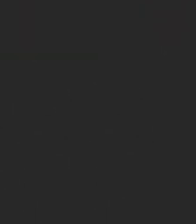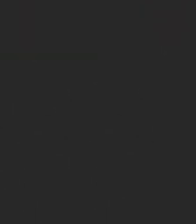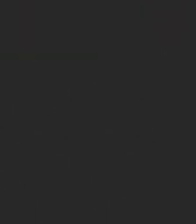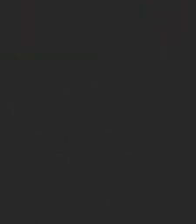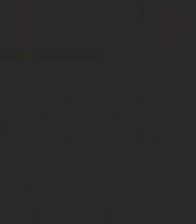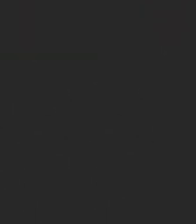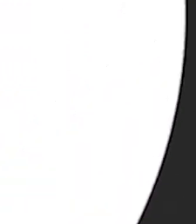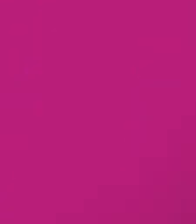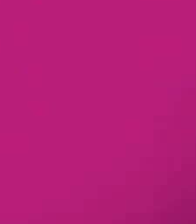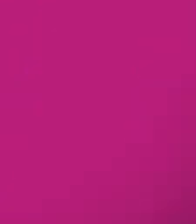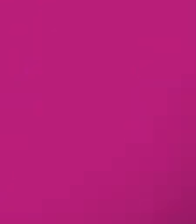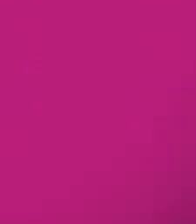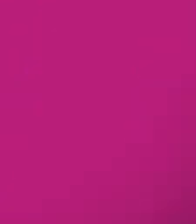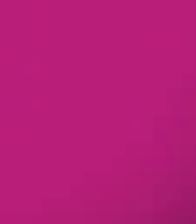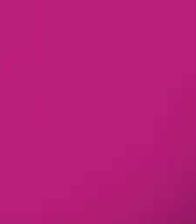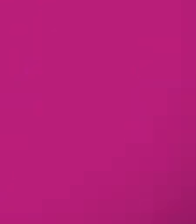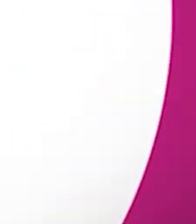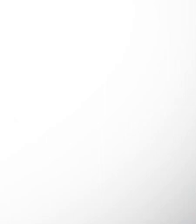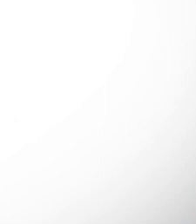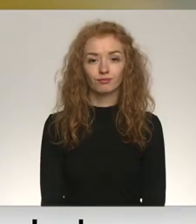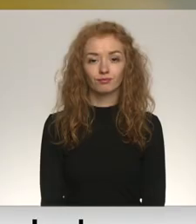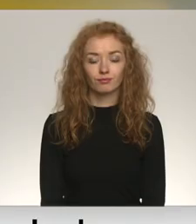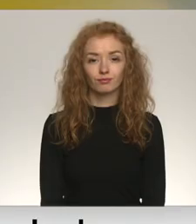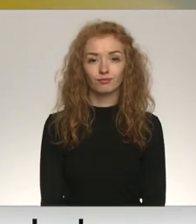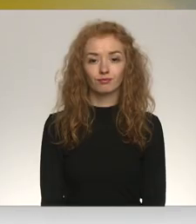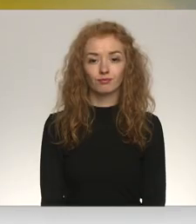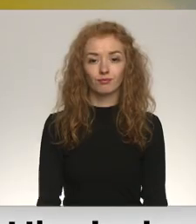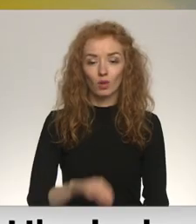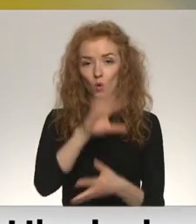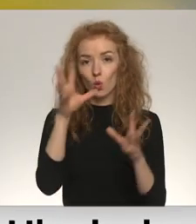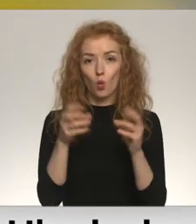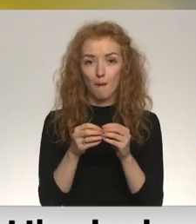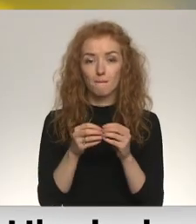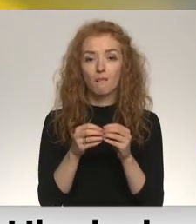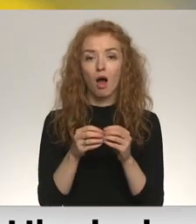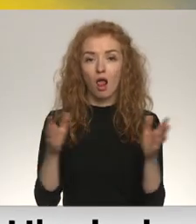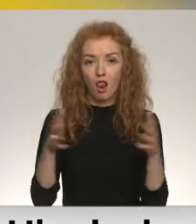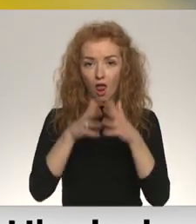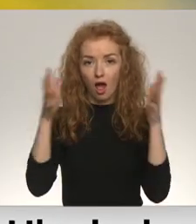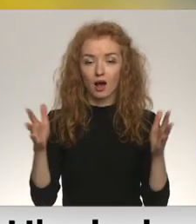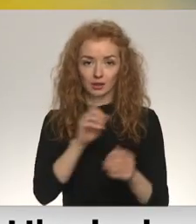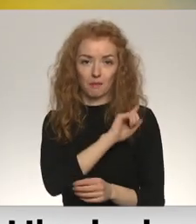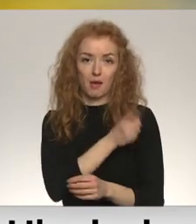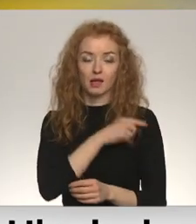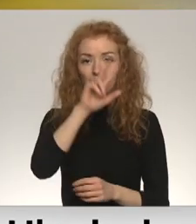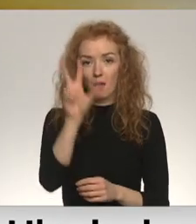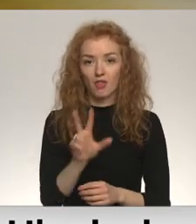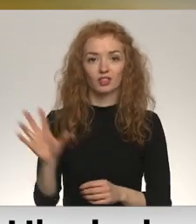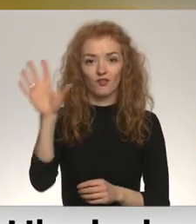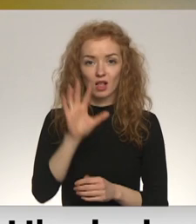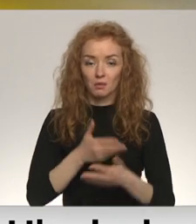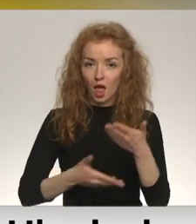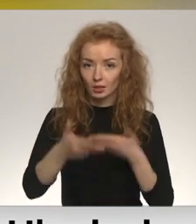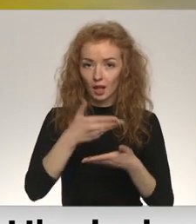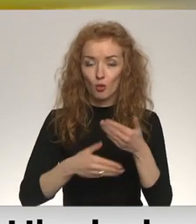Re, viss ēters ir te! Kopā lielāks spēks. Baltijas valstīm ir jāsadarbojas